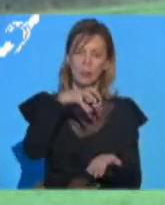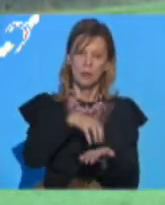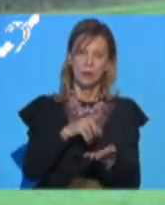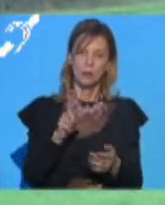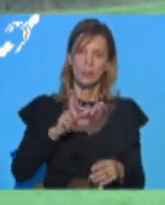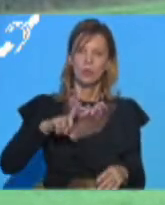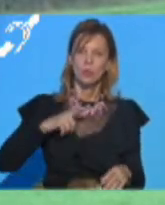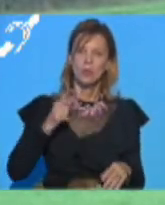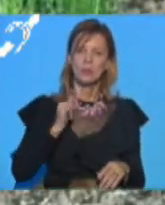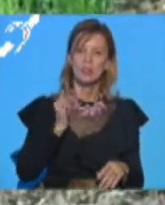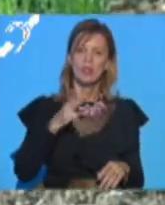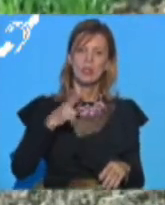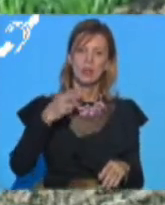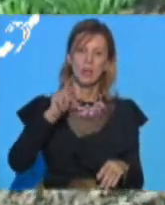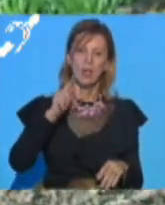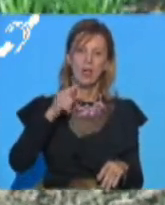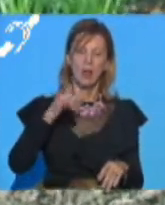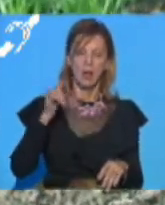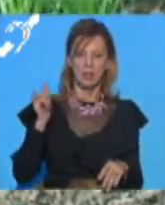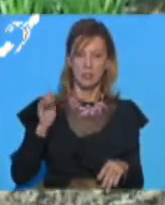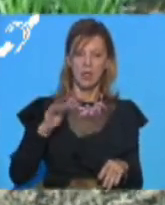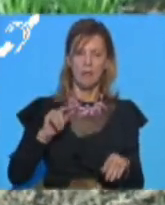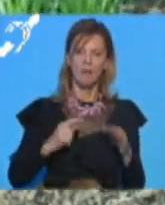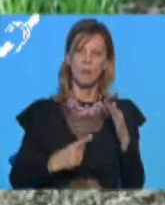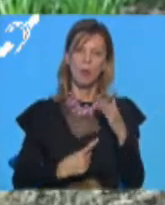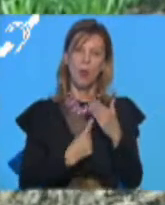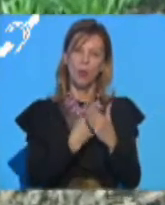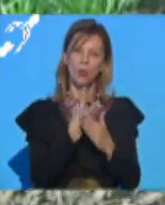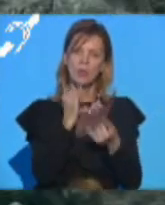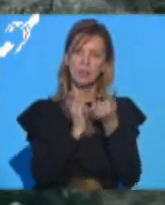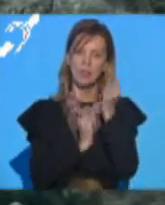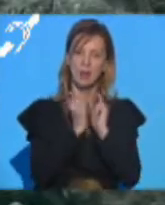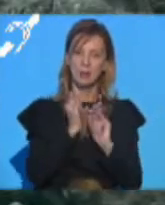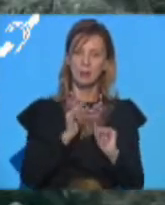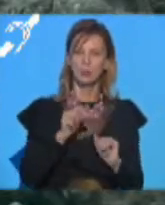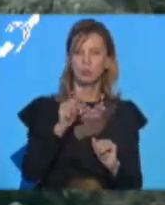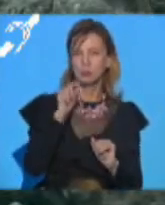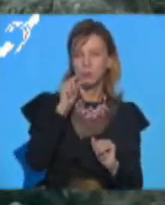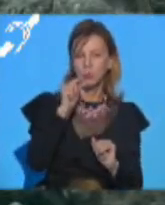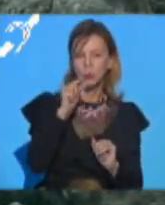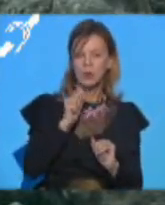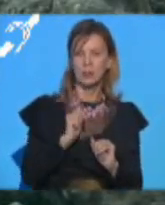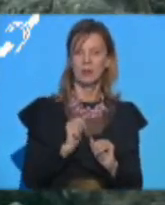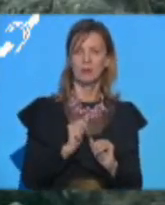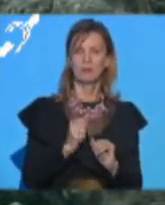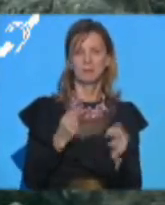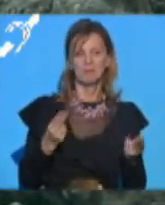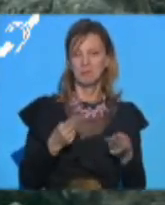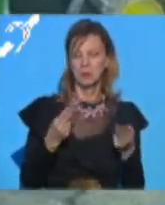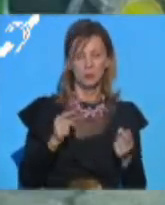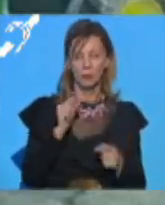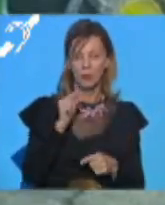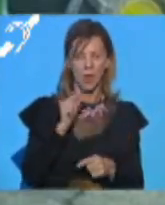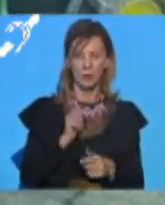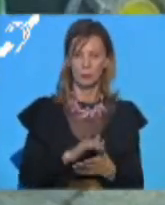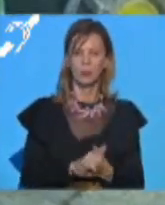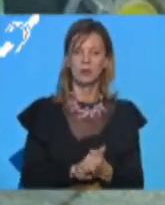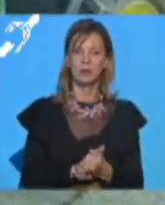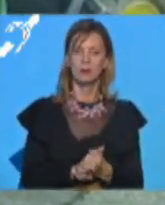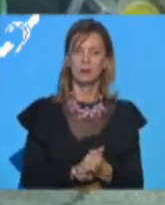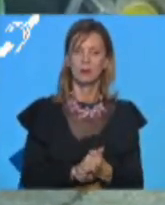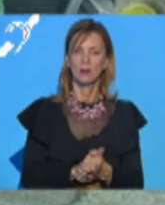există sistem de irigații. Avem o răsărire la grâu foarte slabă.